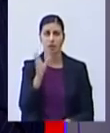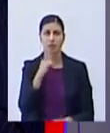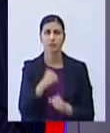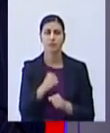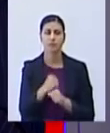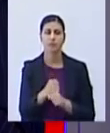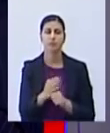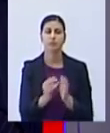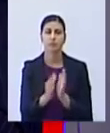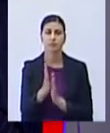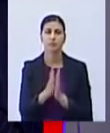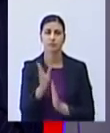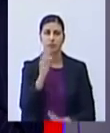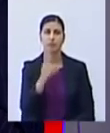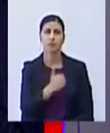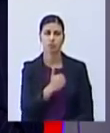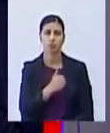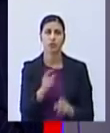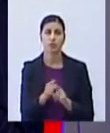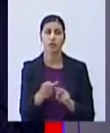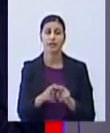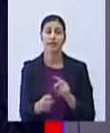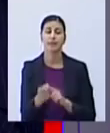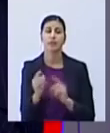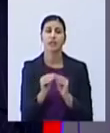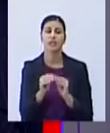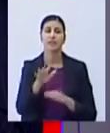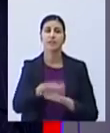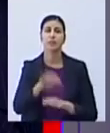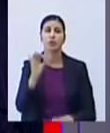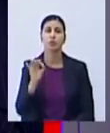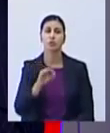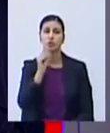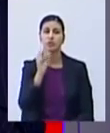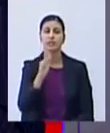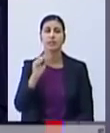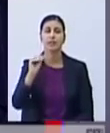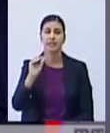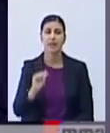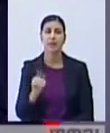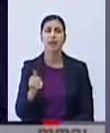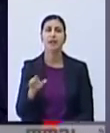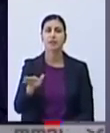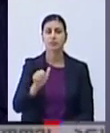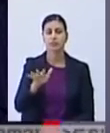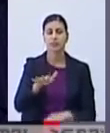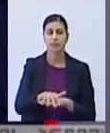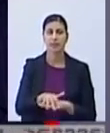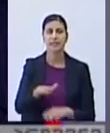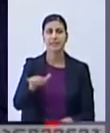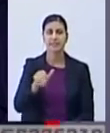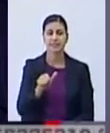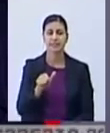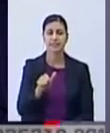საწყისი კაპიტალის და ამისის გაკეთების სურვილის და აი აქედან გამომდინარე იგივე ის საბანკო პროცენტი როცა იქნება დაბალი ის გლეხი წავა აიღებს იმ ბანკიდან